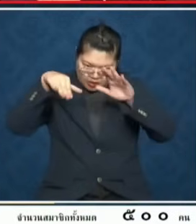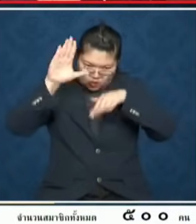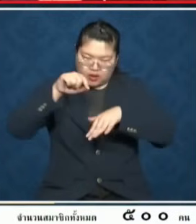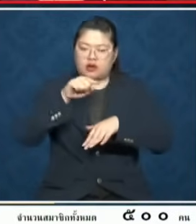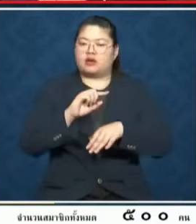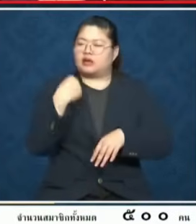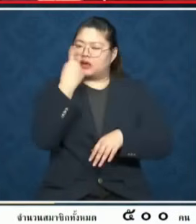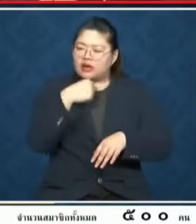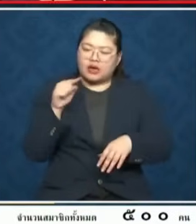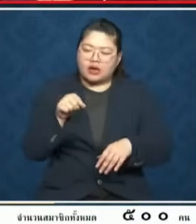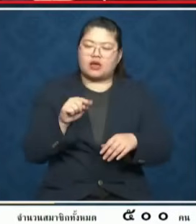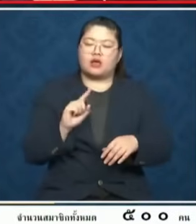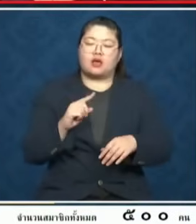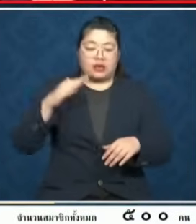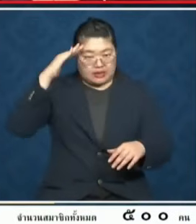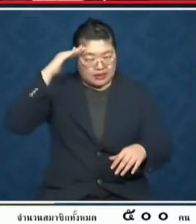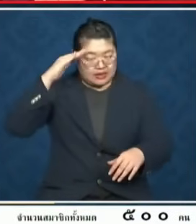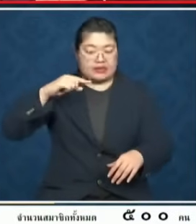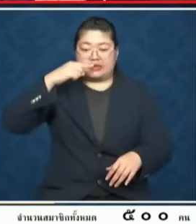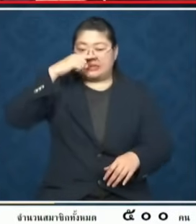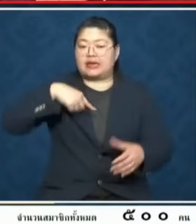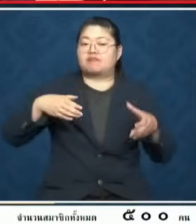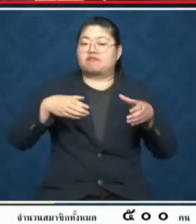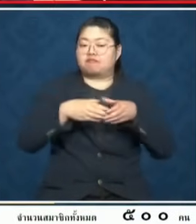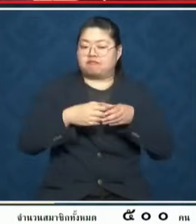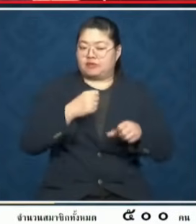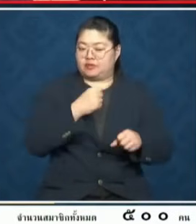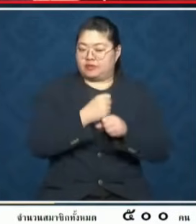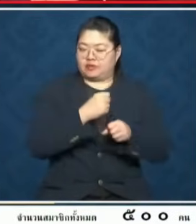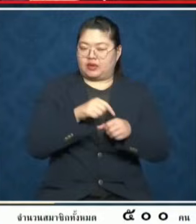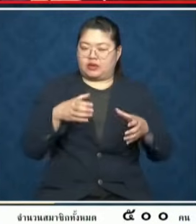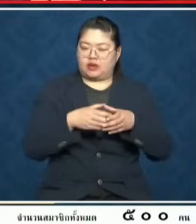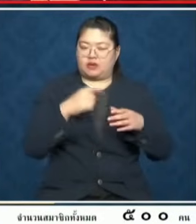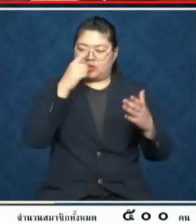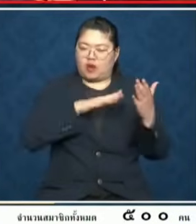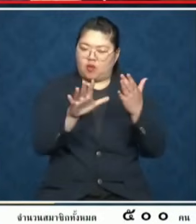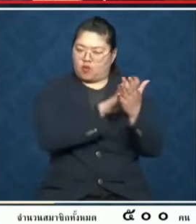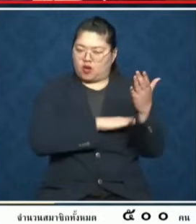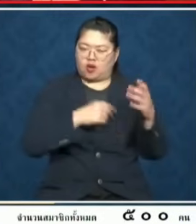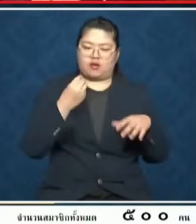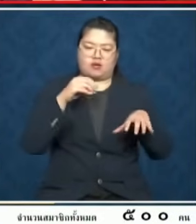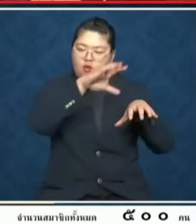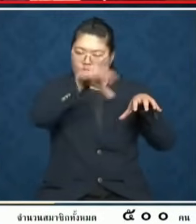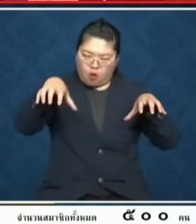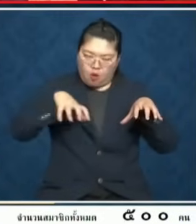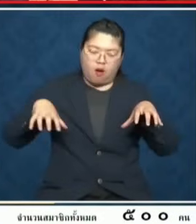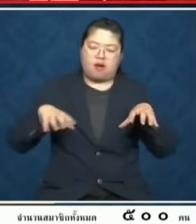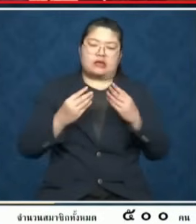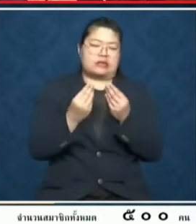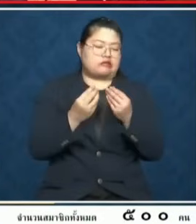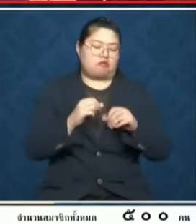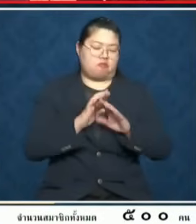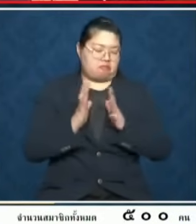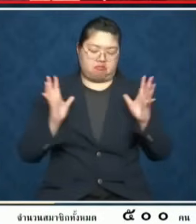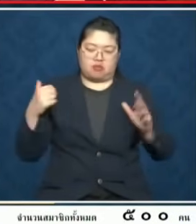ได้เขาคือกองทัพไทยหน่วยงานที่มีที่ดินครอบครองกระจายอยู่ทั่วประเทศเต็มไปหมดค่ะสิ่งที่น่าสน